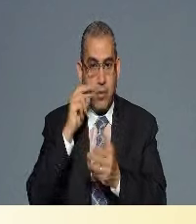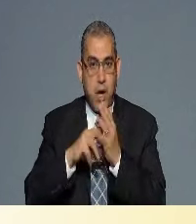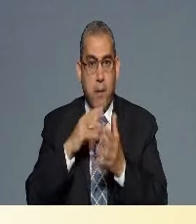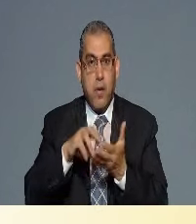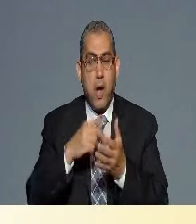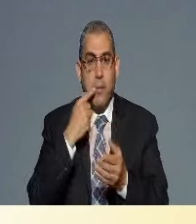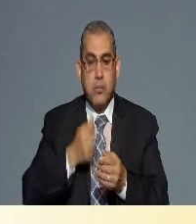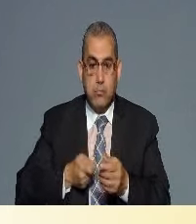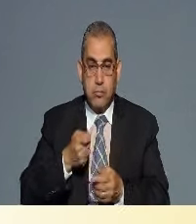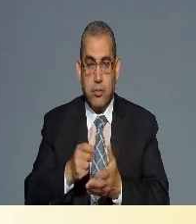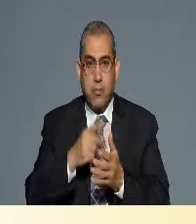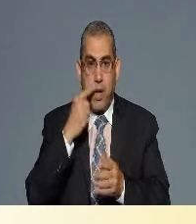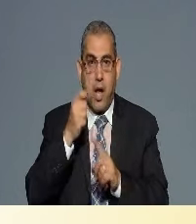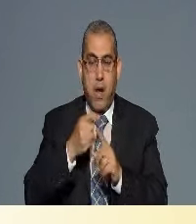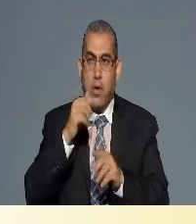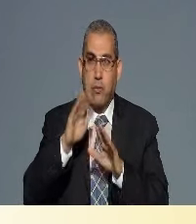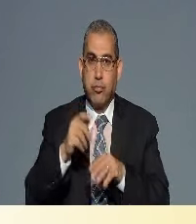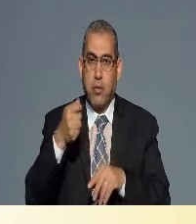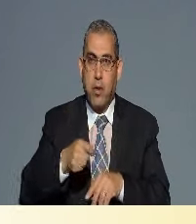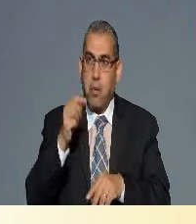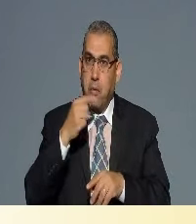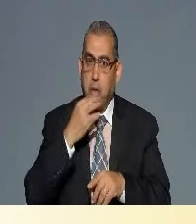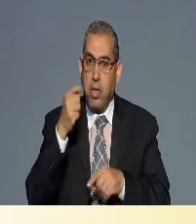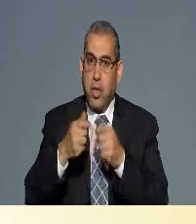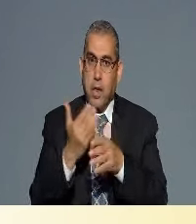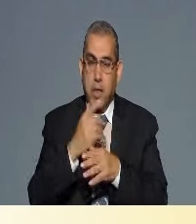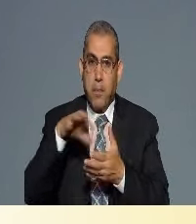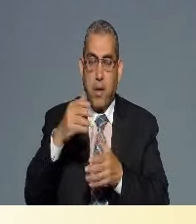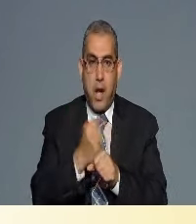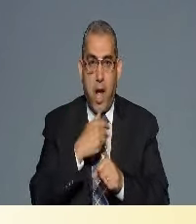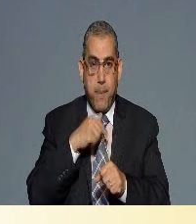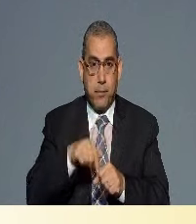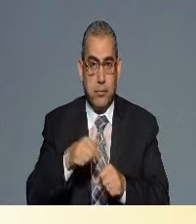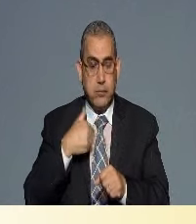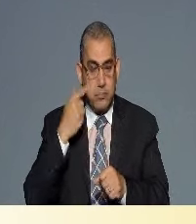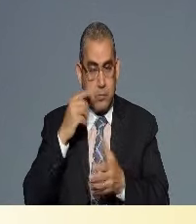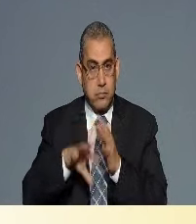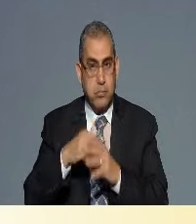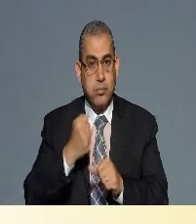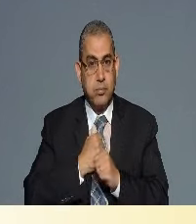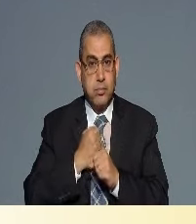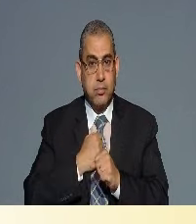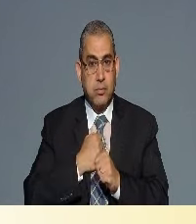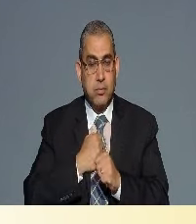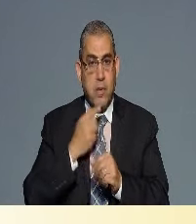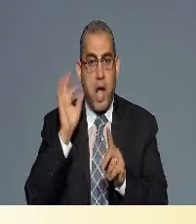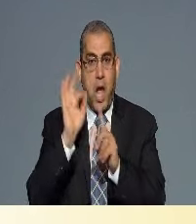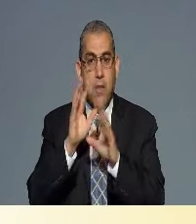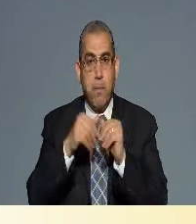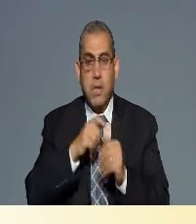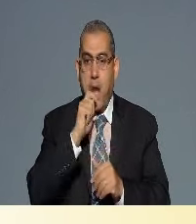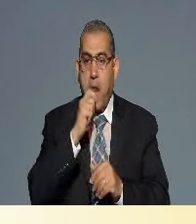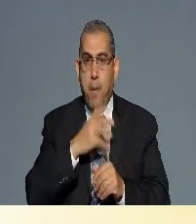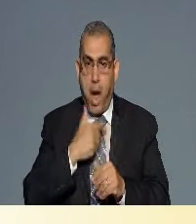التكلفة عندهم سيادتك قليلة جدا في المناطق اللي احنا، لكن احنا هنا بنتكلم على استهلاك مصر من اللحوم